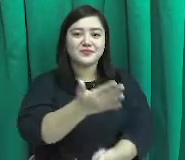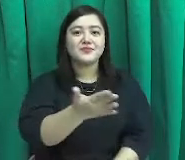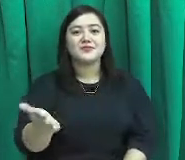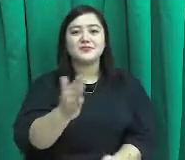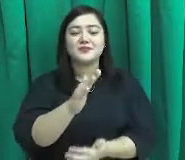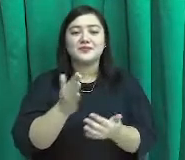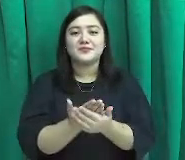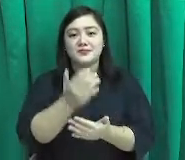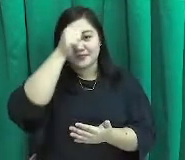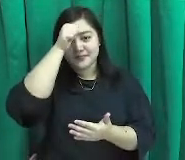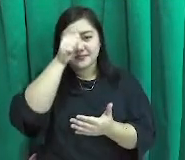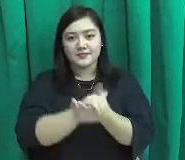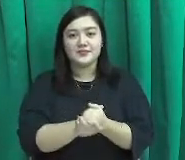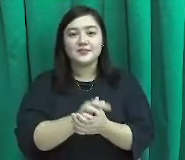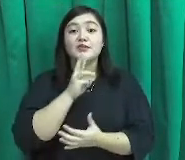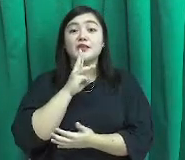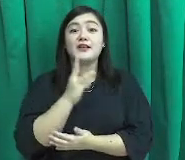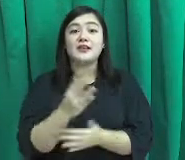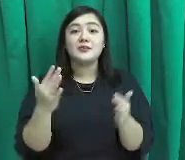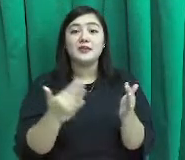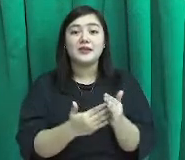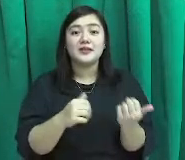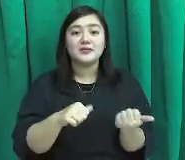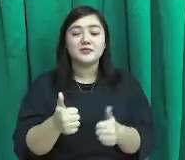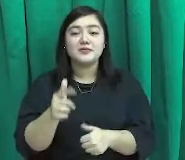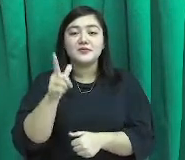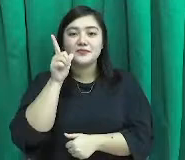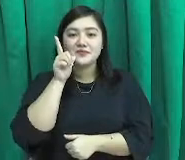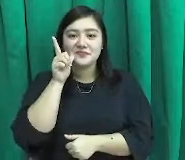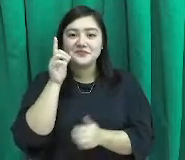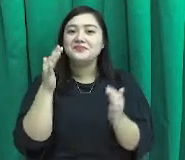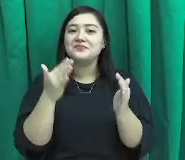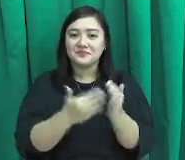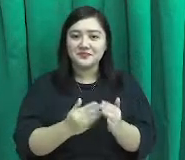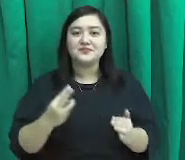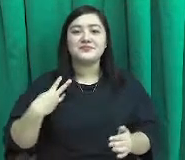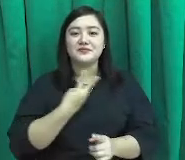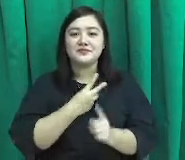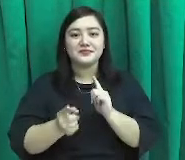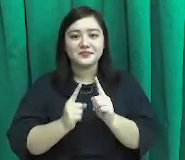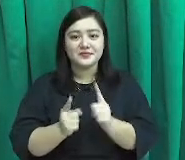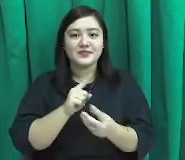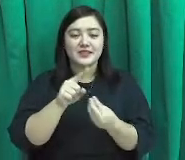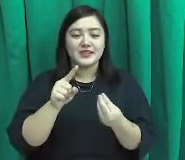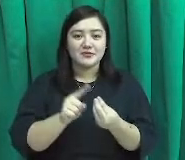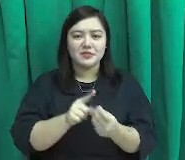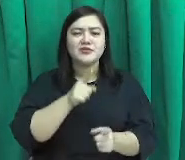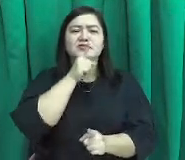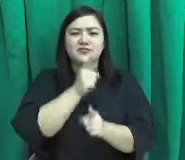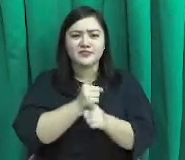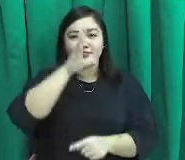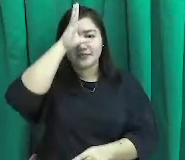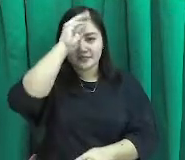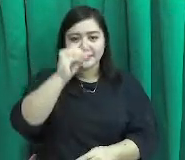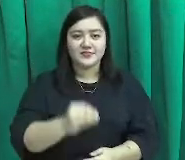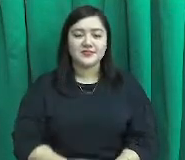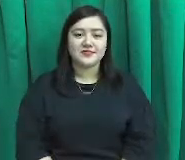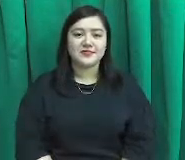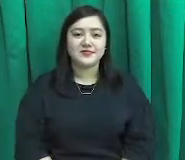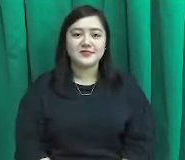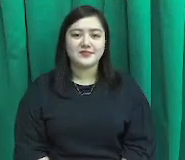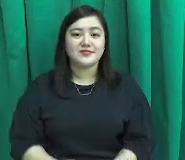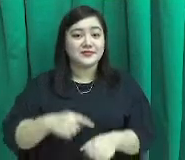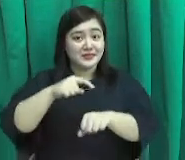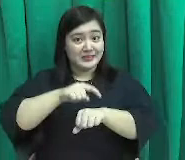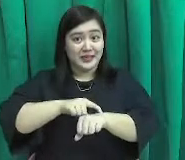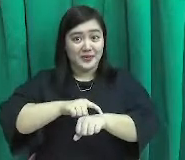episode ng Baptist Lunch kung saan ito ay usapang lalaki. Alright, panahon na naman para tayo mag-usap-usap bilang